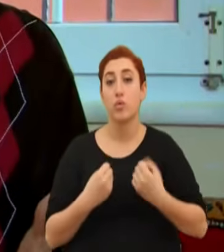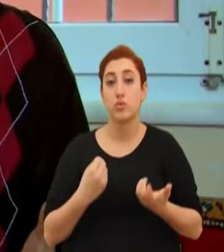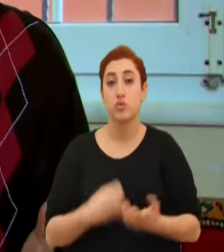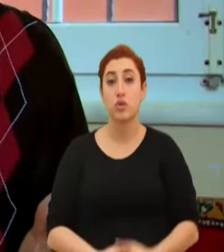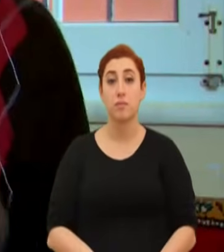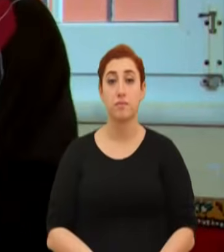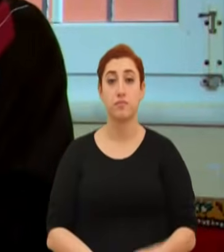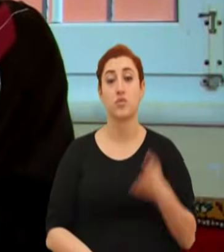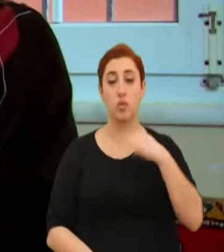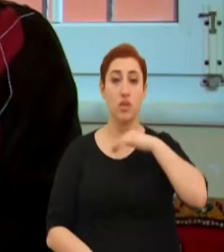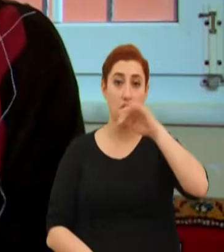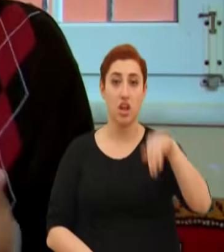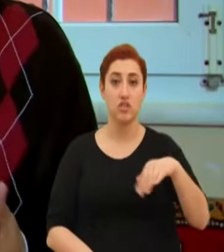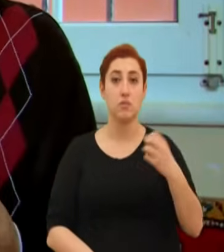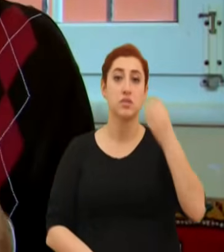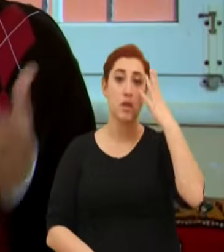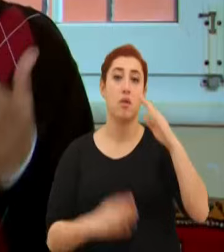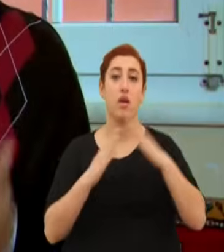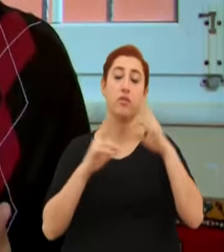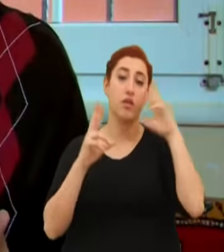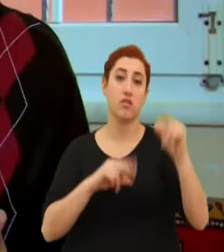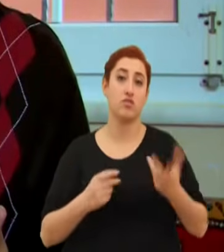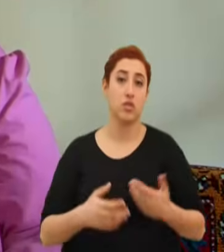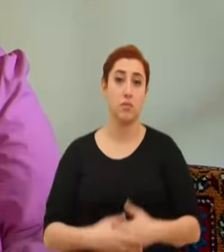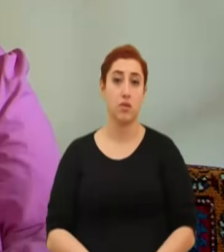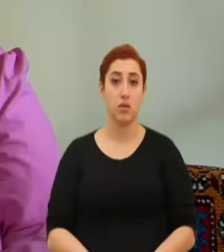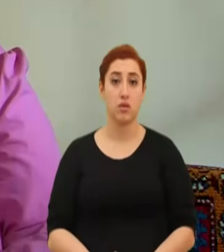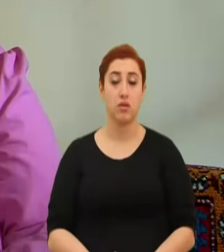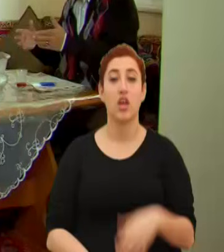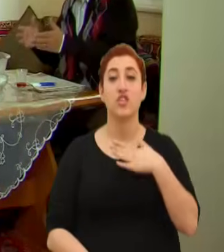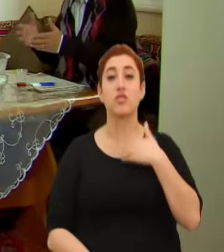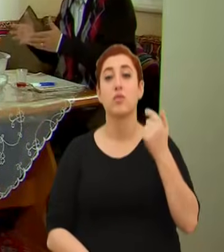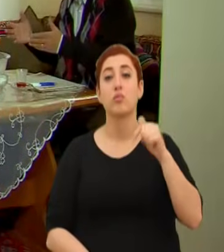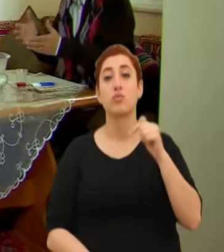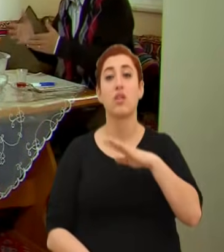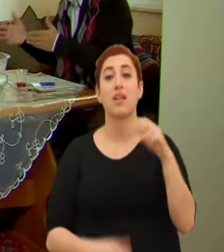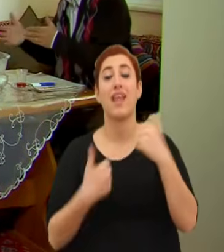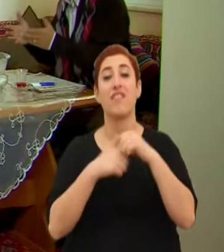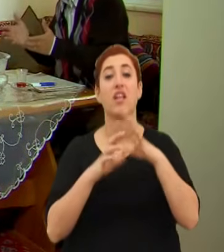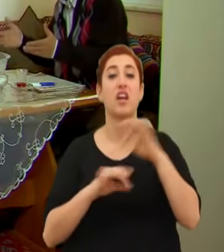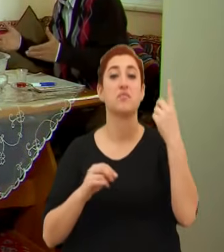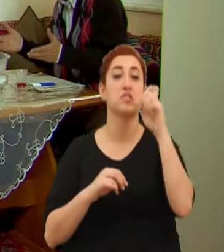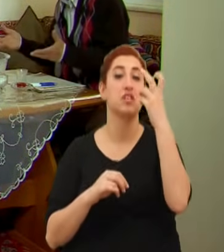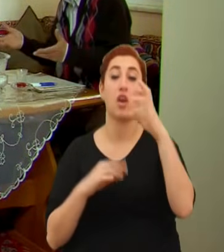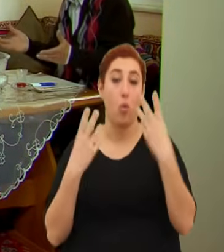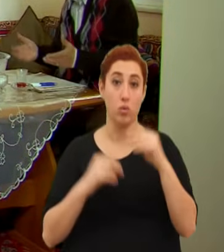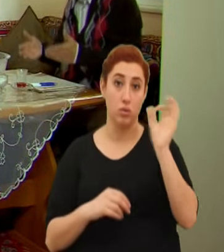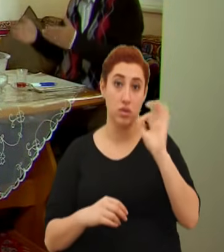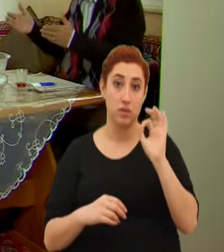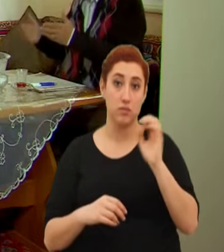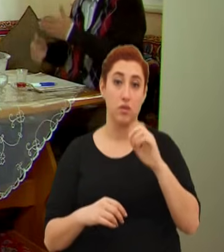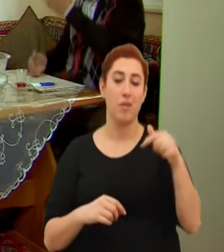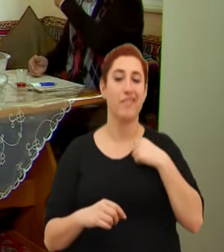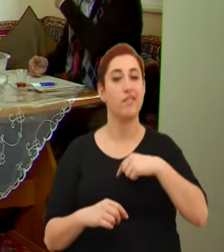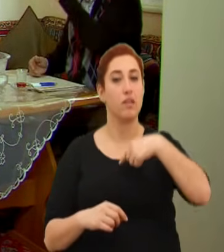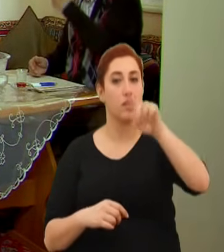oturacağım. Sonra geleceğim. Sabahleyin evde vuracağım kafayı yatacağım. Ya canım zaten bunların evlilik hazırlıkları bir iki ay sürer değil mi? Bu ara